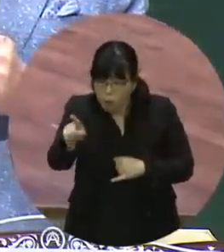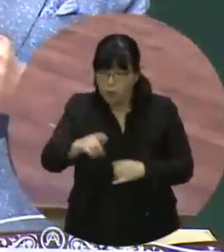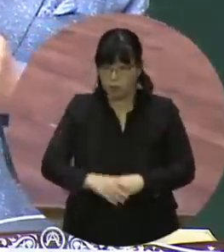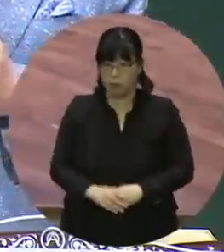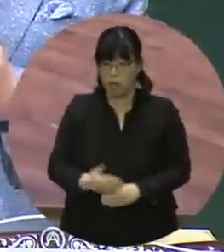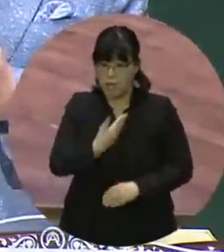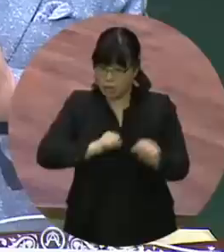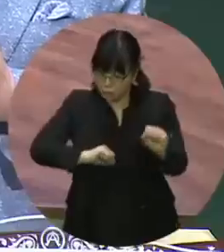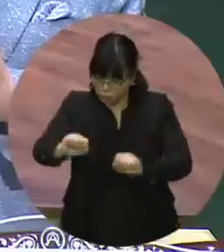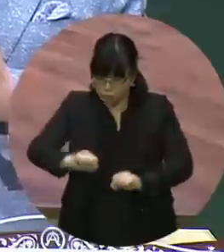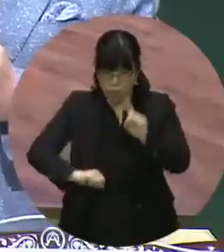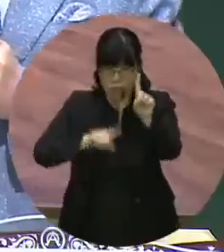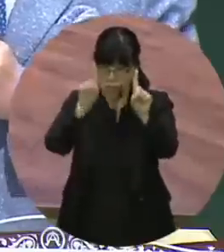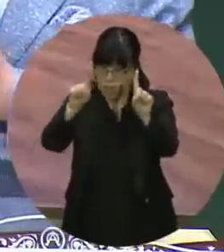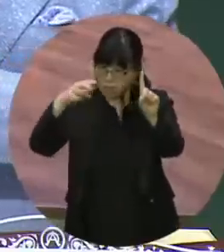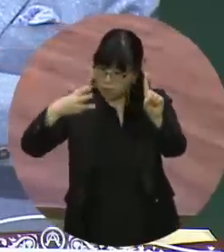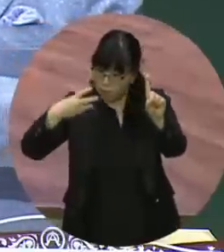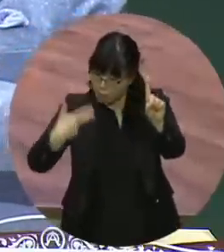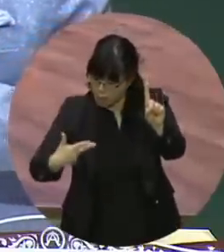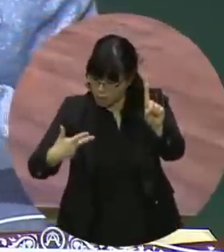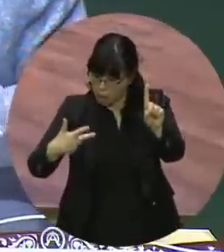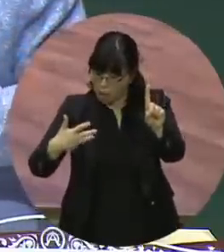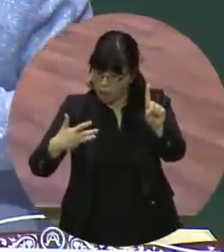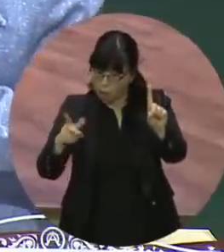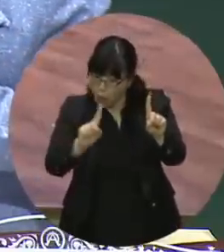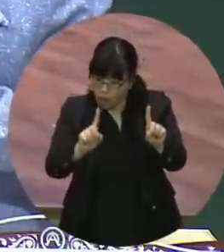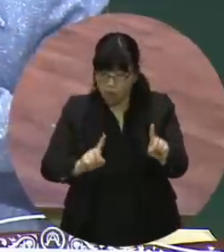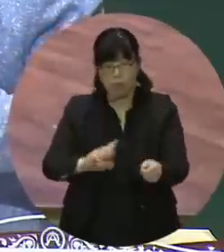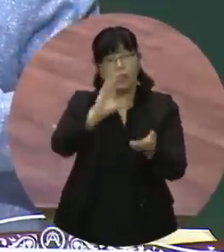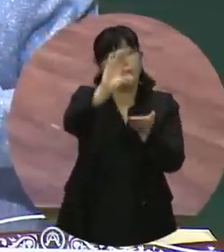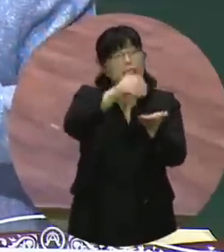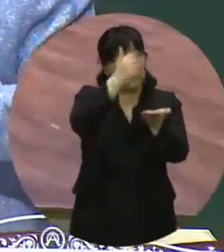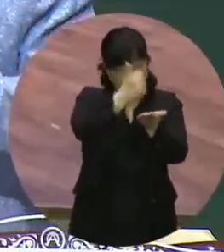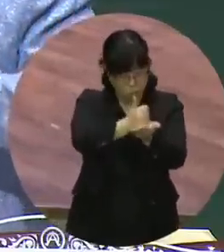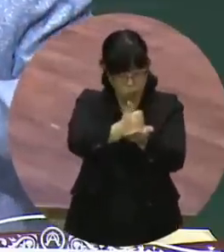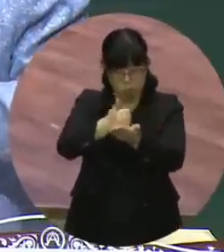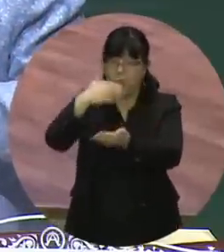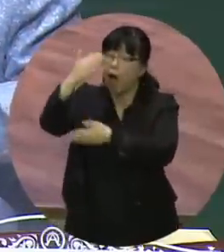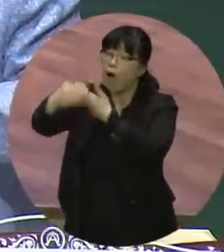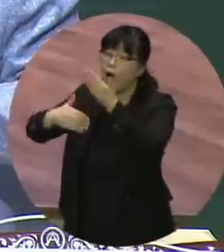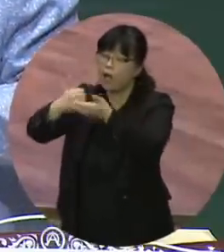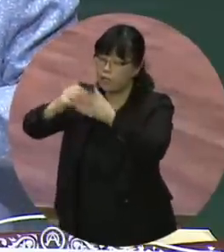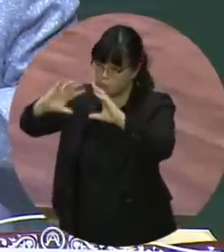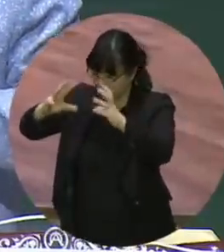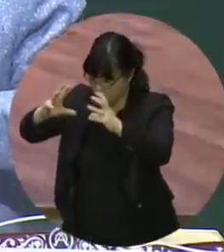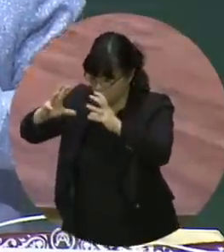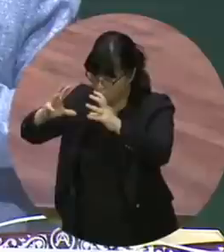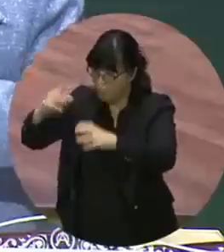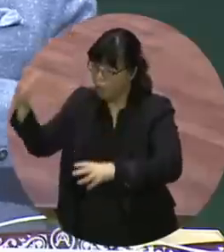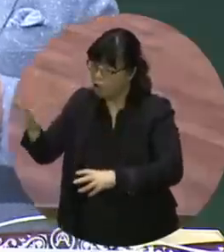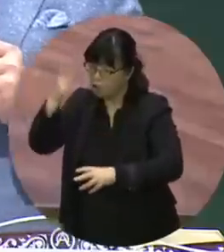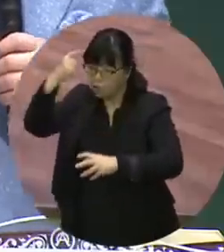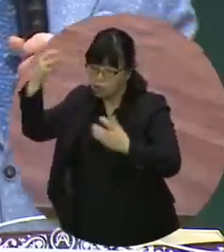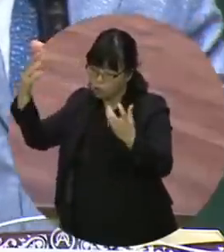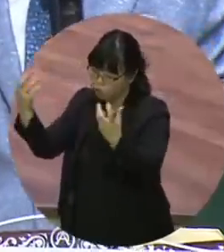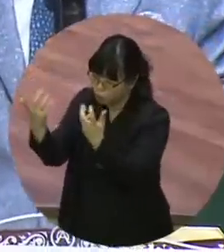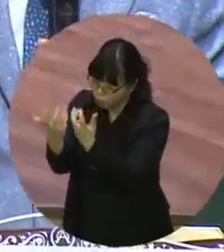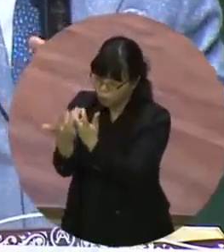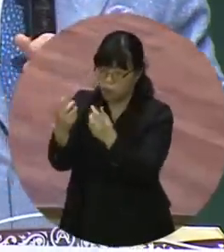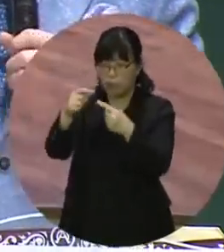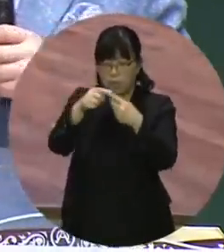시작. 그리스도. 하나님 나라. 성령 충만. 이게 언약이에요. 언약